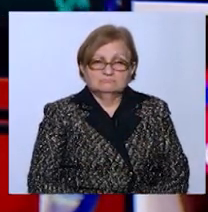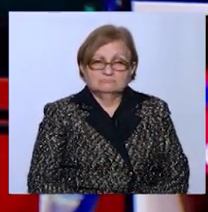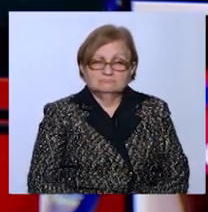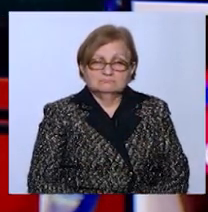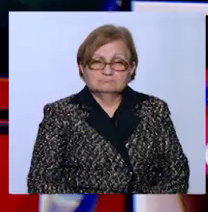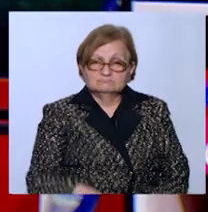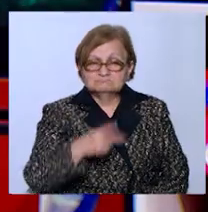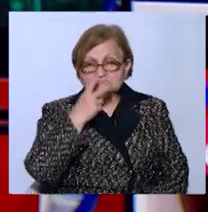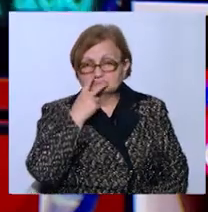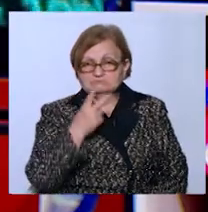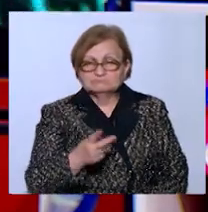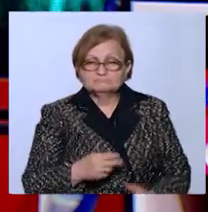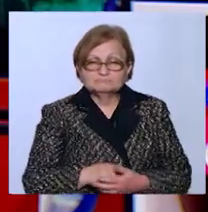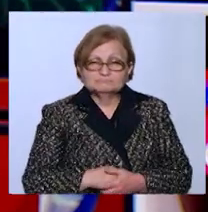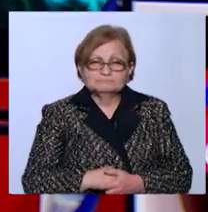ხედავთ რა ხდება?